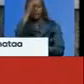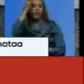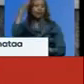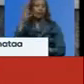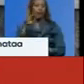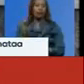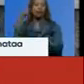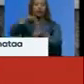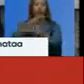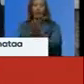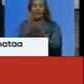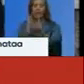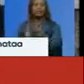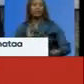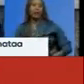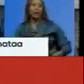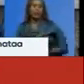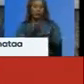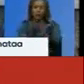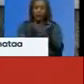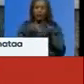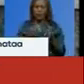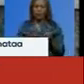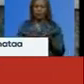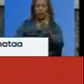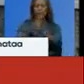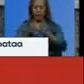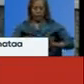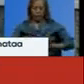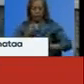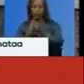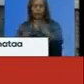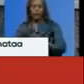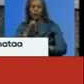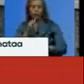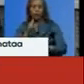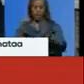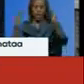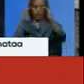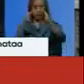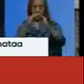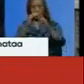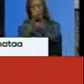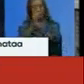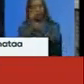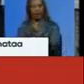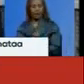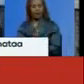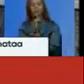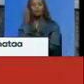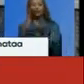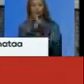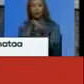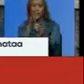ቁም ነገር ህዝባችን የሚፈልገው የህግ መኖርን ብቻ ሳይሆን የፍትህ መረጋጋትንም ጭምር ነው።